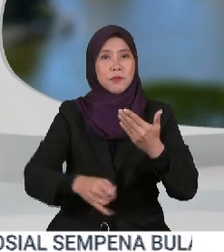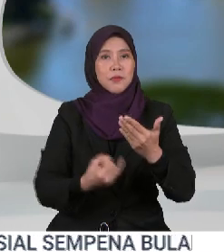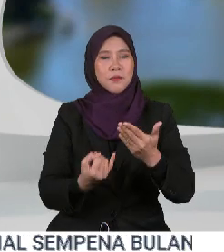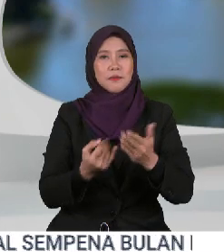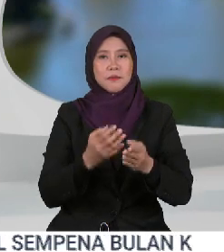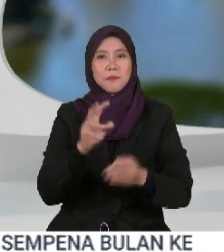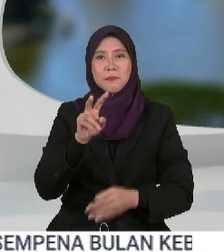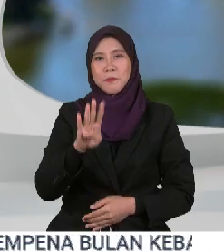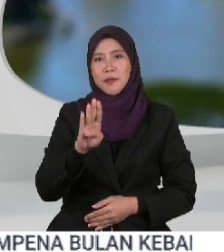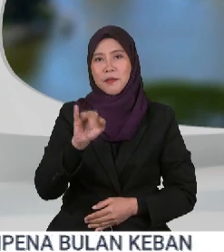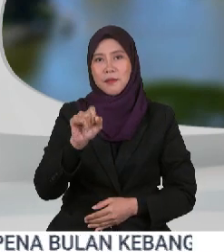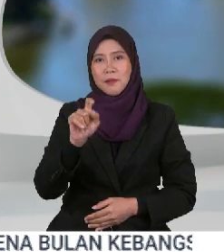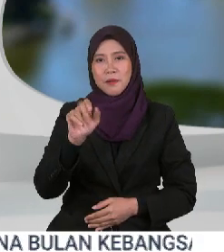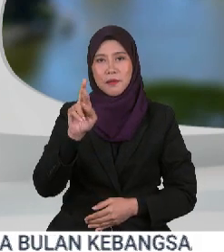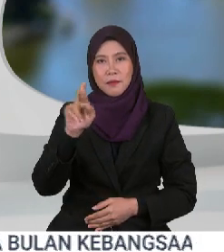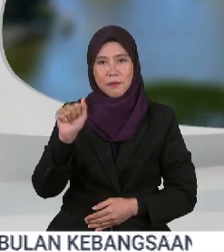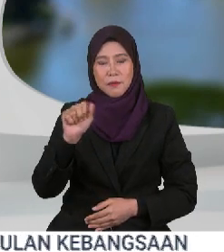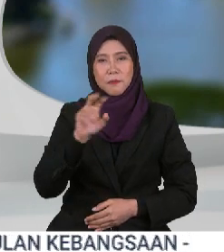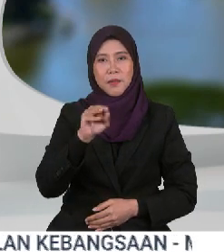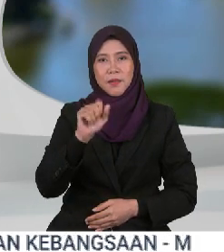inisiatif Bitara Madani melibatkan kos